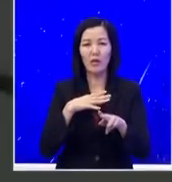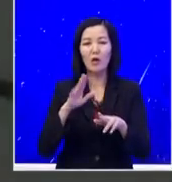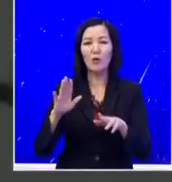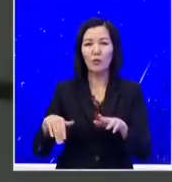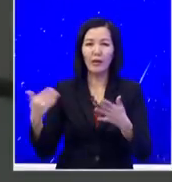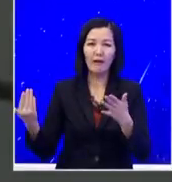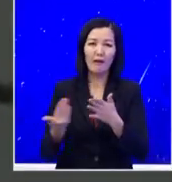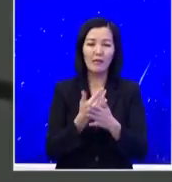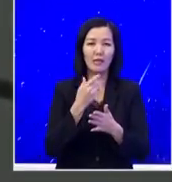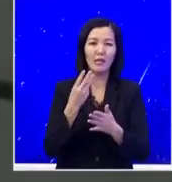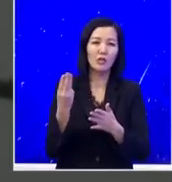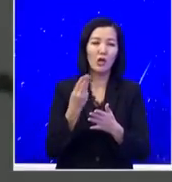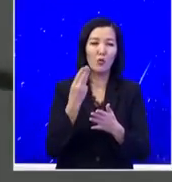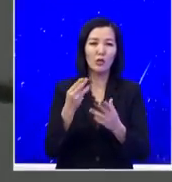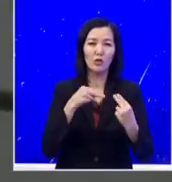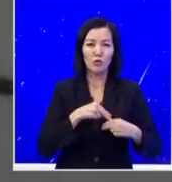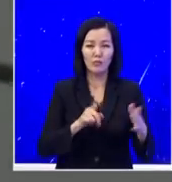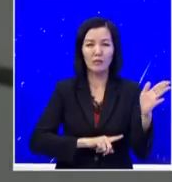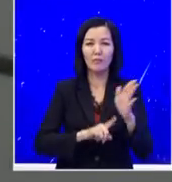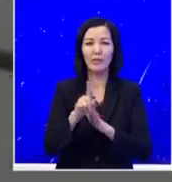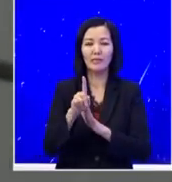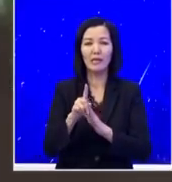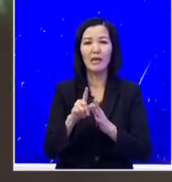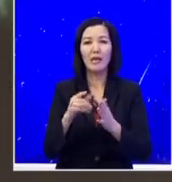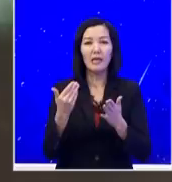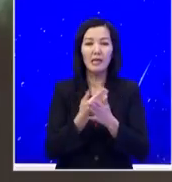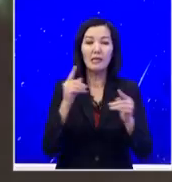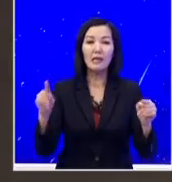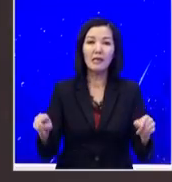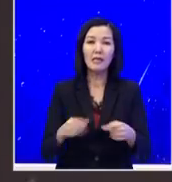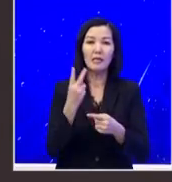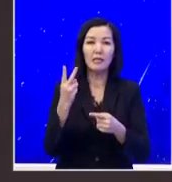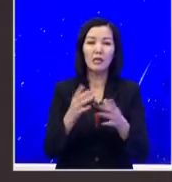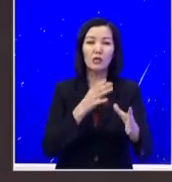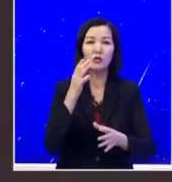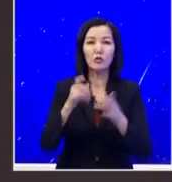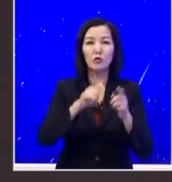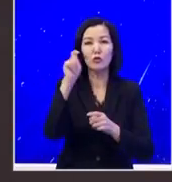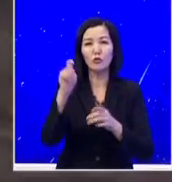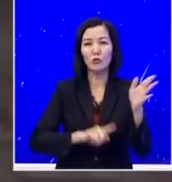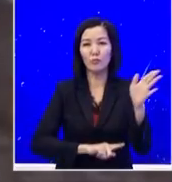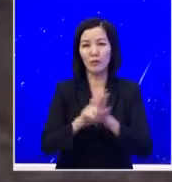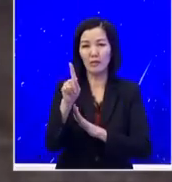қайтадан шаруашылық істеріне араласады. Енді еш жия бастағанда екінші дүниежүзілік соғыс басталады.